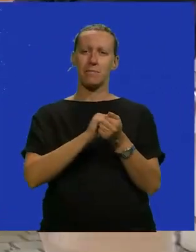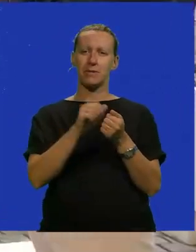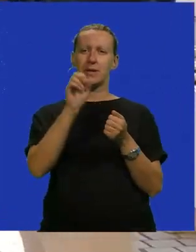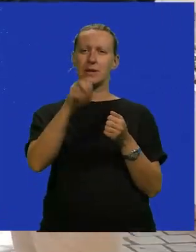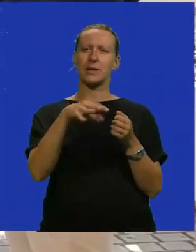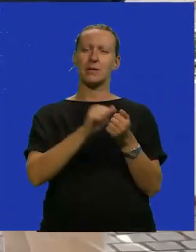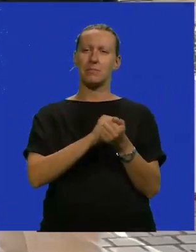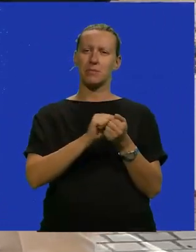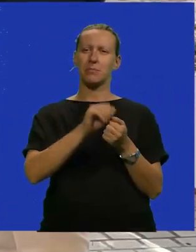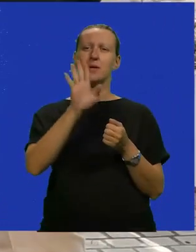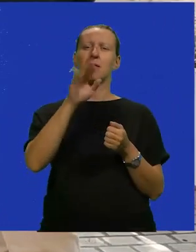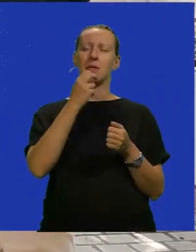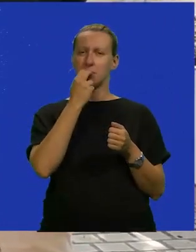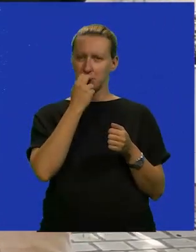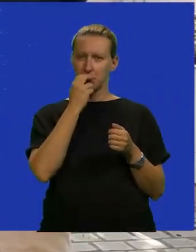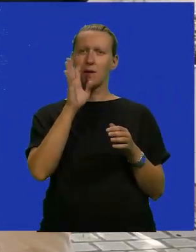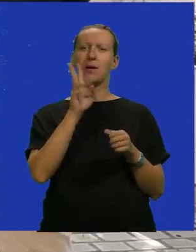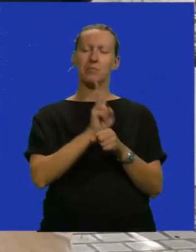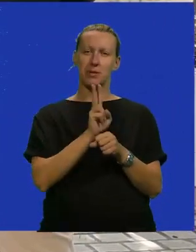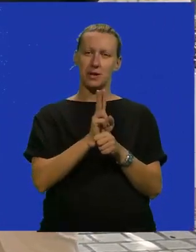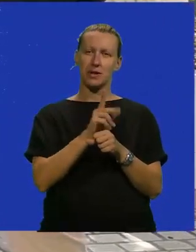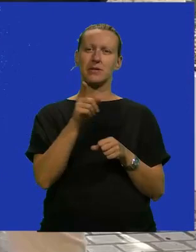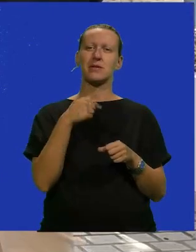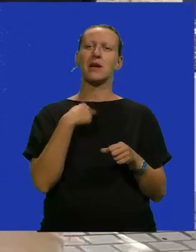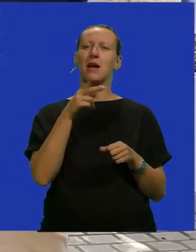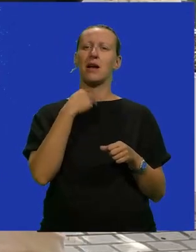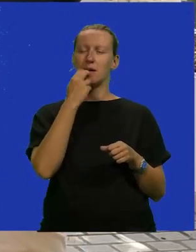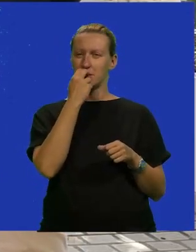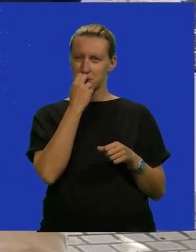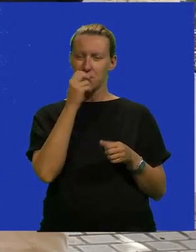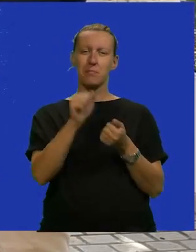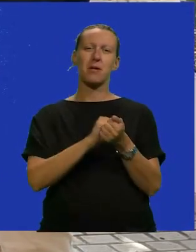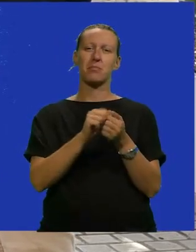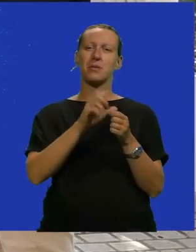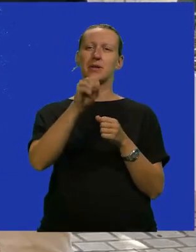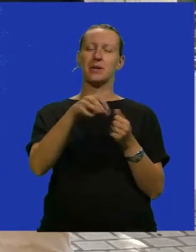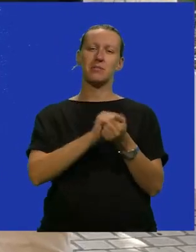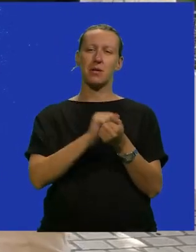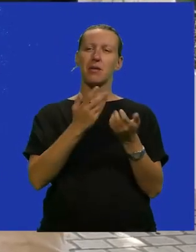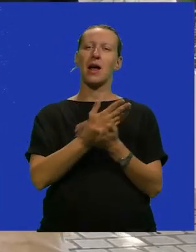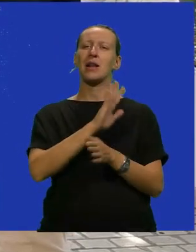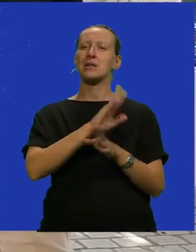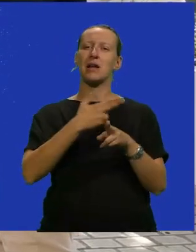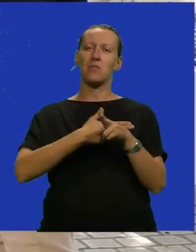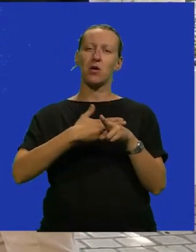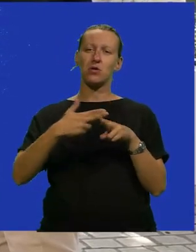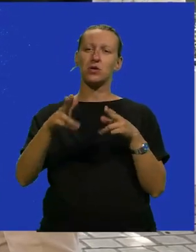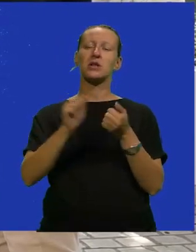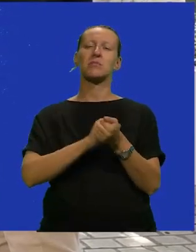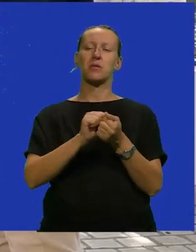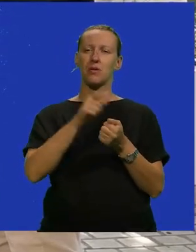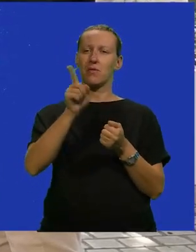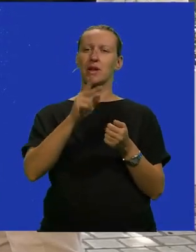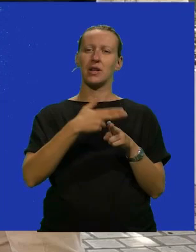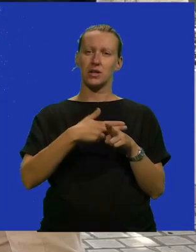u papir. Ops. Ja ću zviždit papir u papir, ali samo čisti papir. Da,